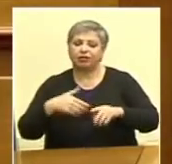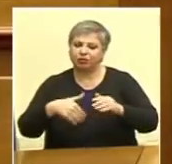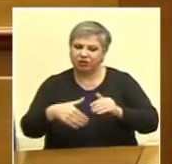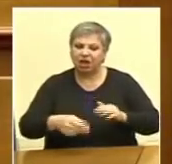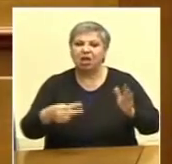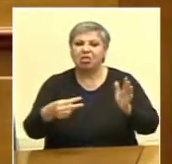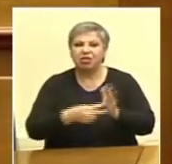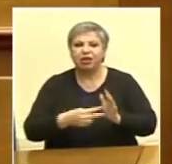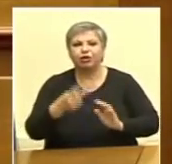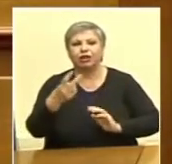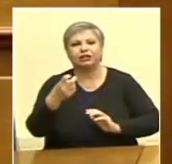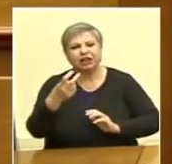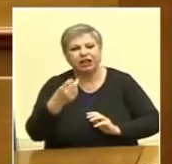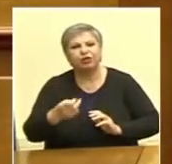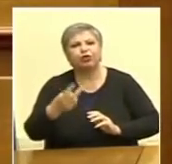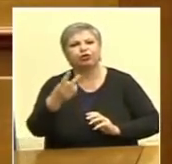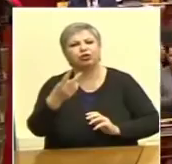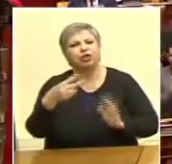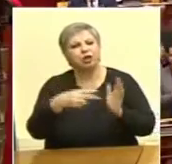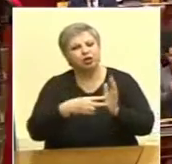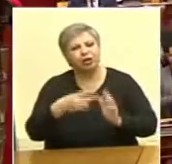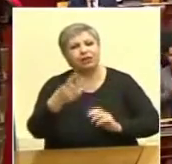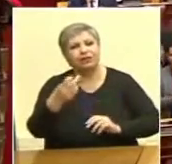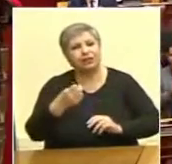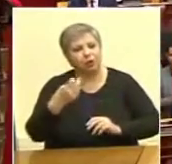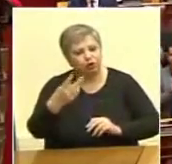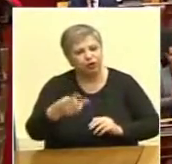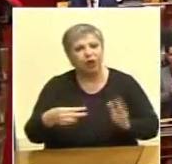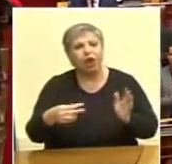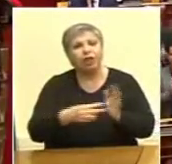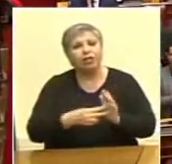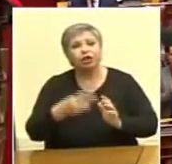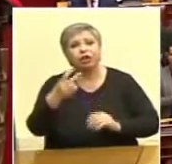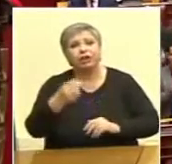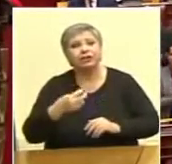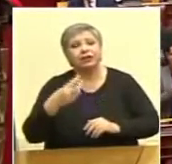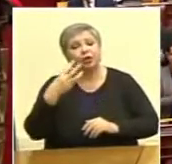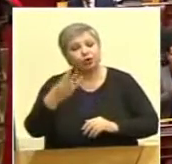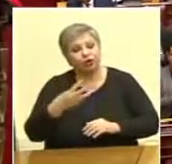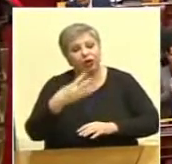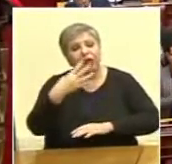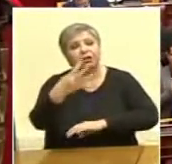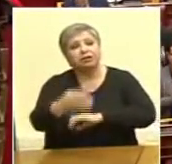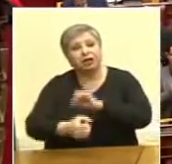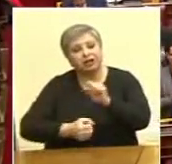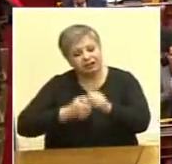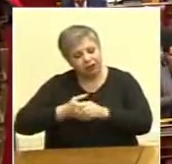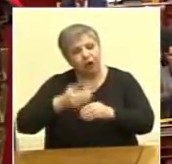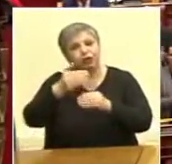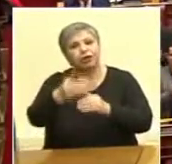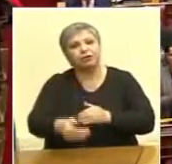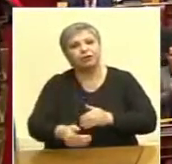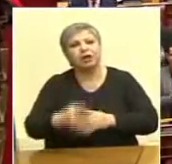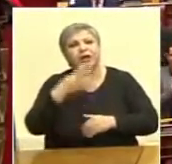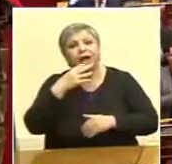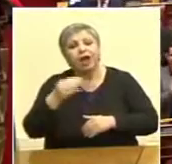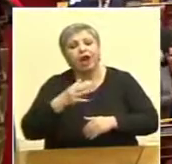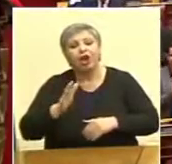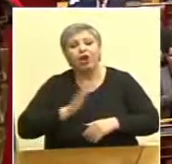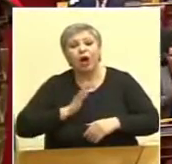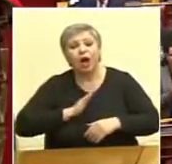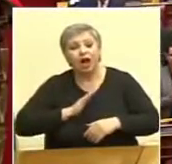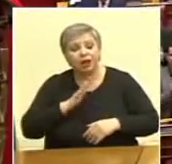το 2022 και το 2023 και την επόμενη τετραετία, γιατί οι Ελληνίδες και οι Έλληνες δεν θα